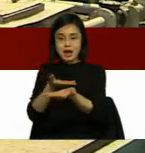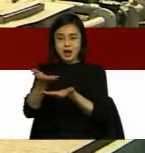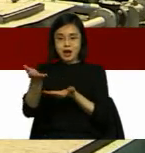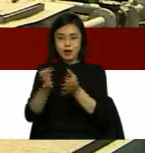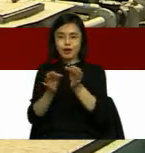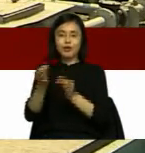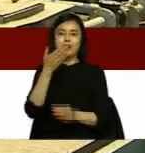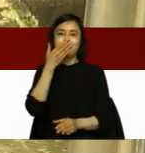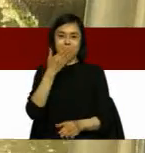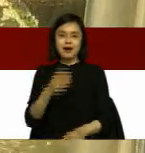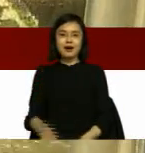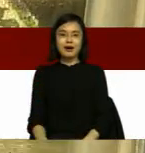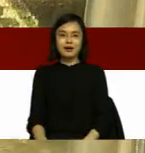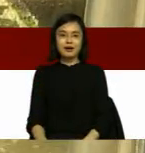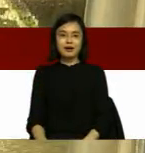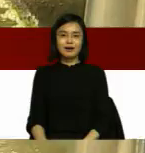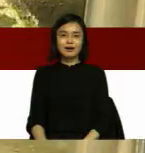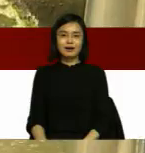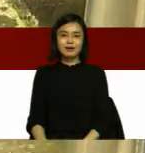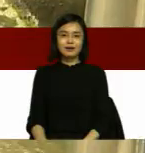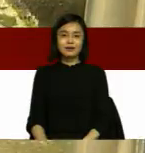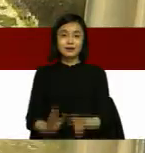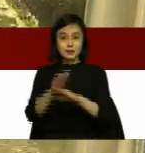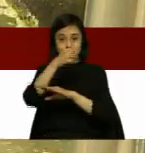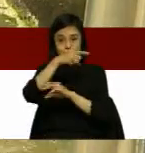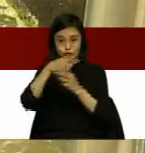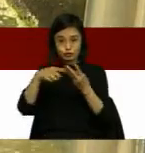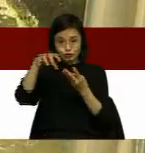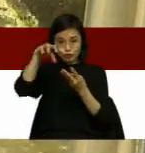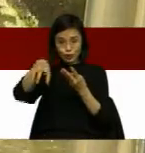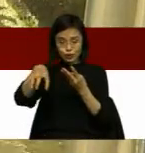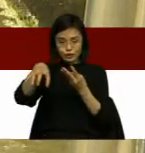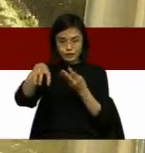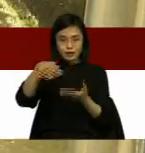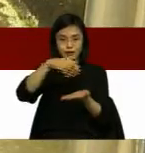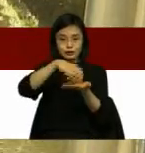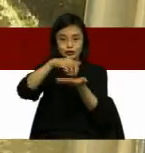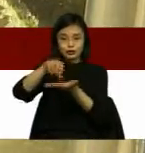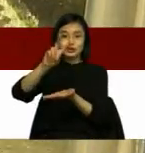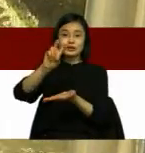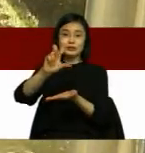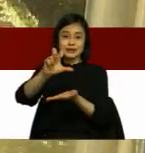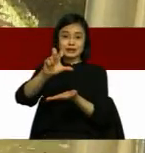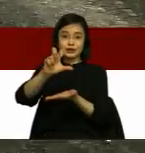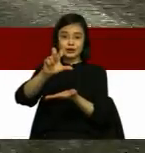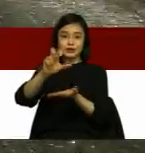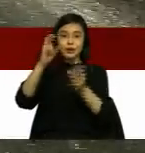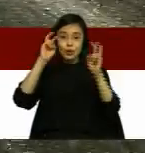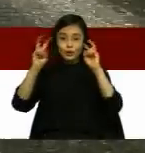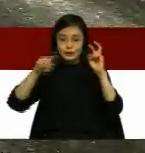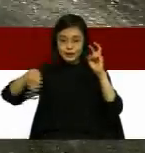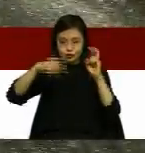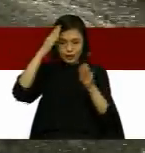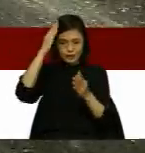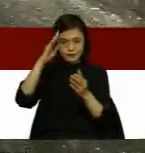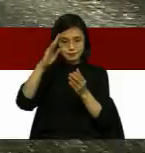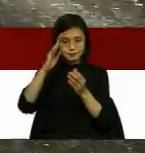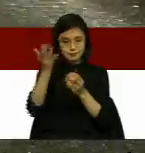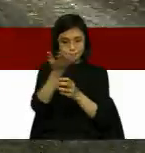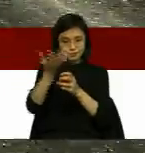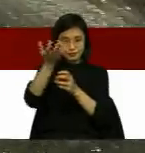파주시는 25곳의 환경 기초시설이 있어 6만 3,970톤의 온실가스 배출권을